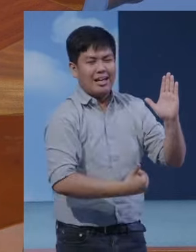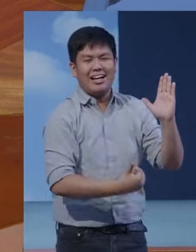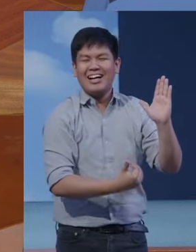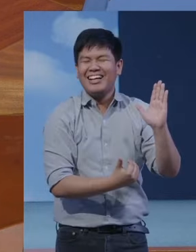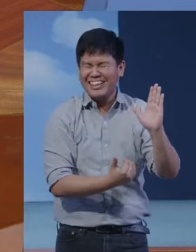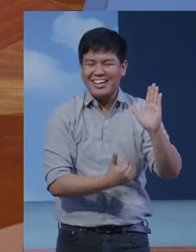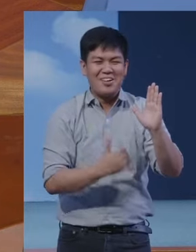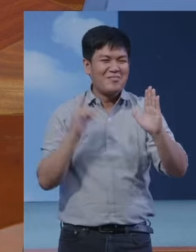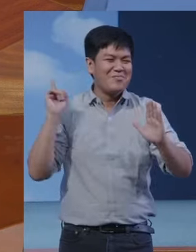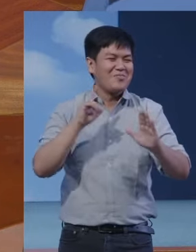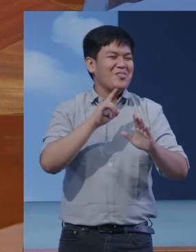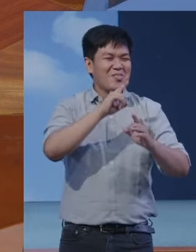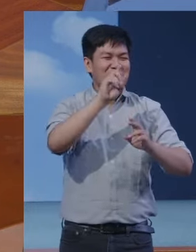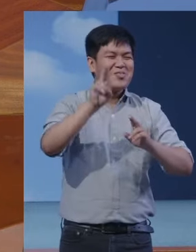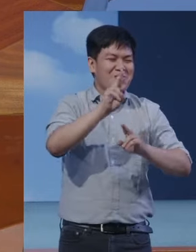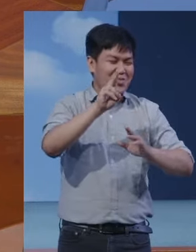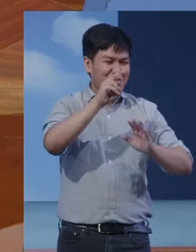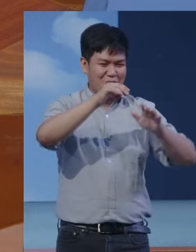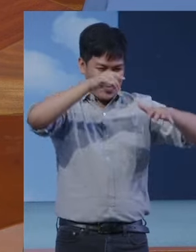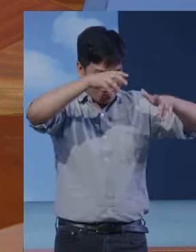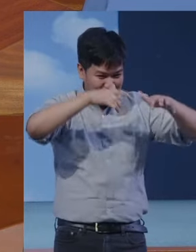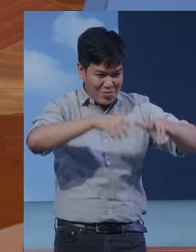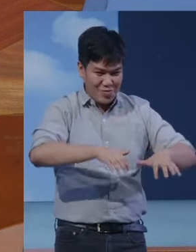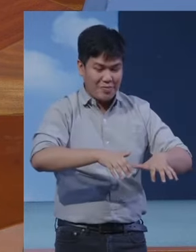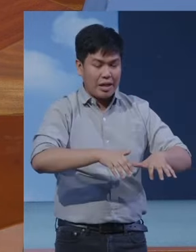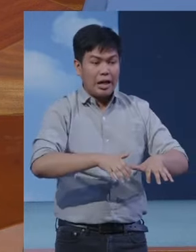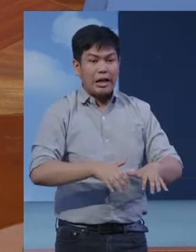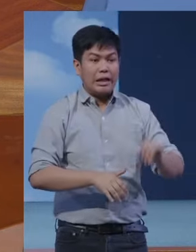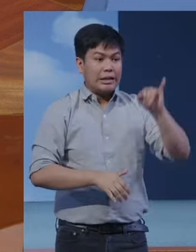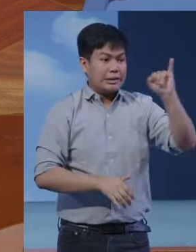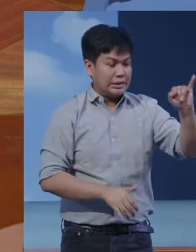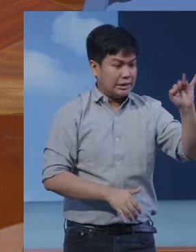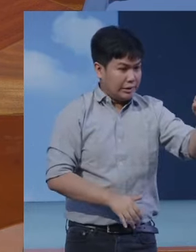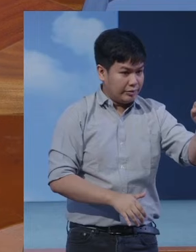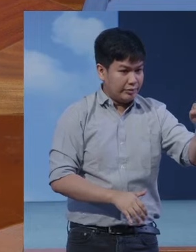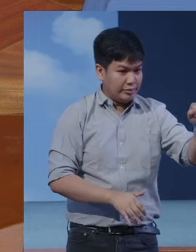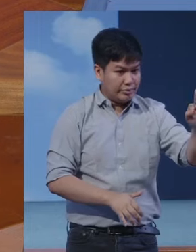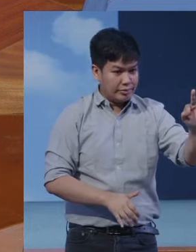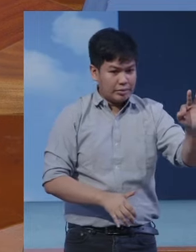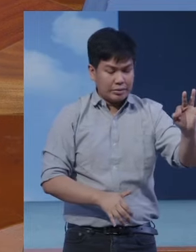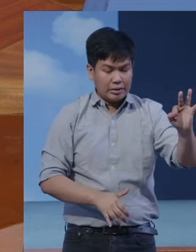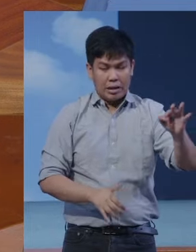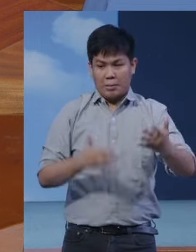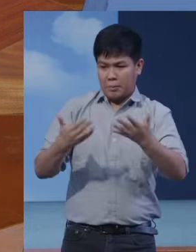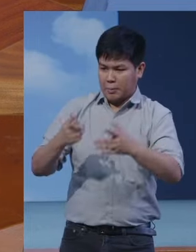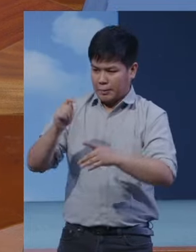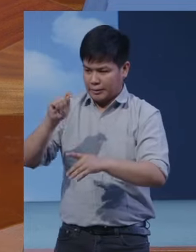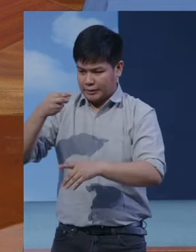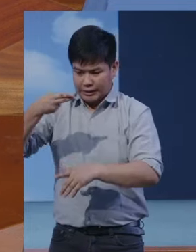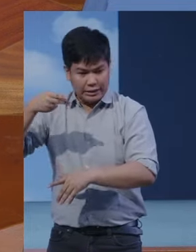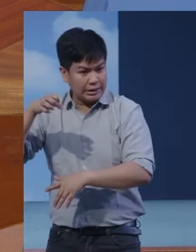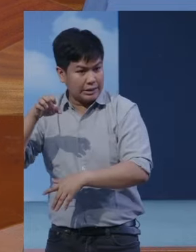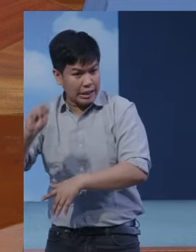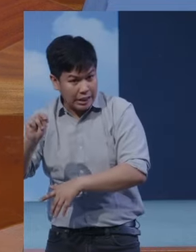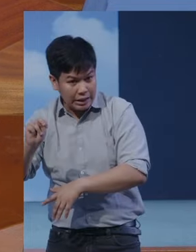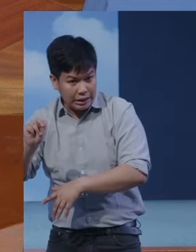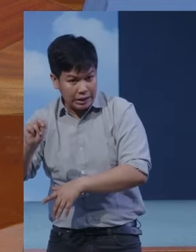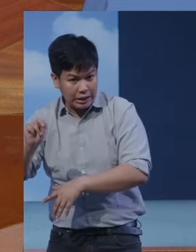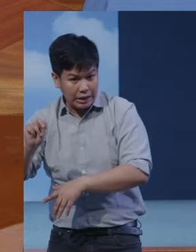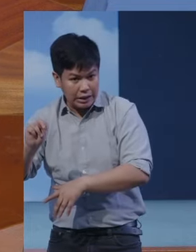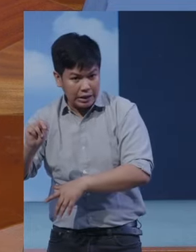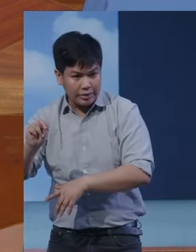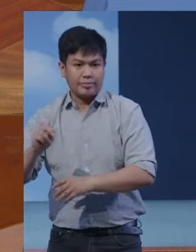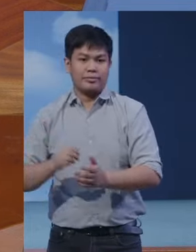kaya masyado ng luma merong if then cluse if blah blah blah